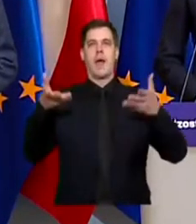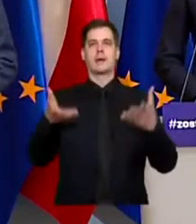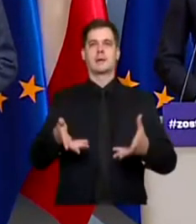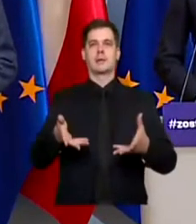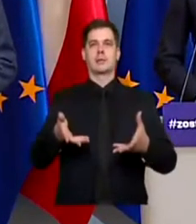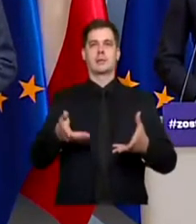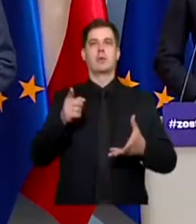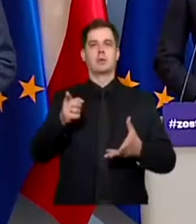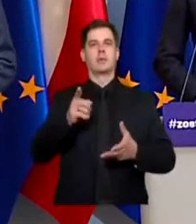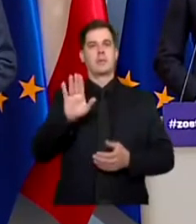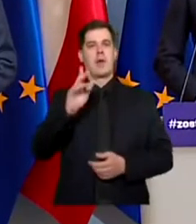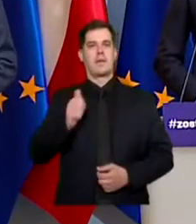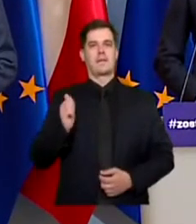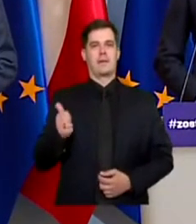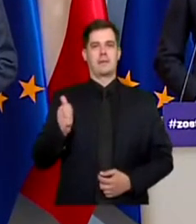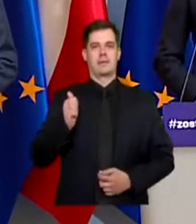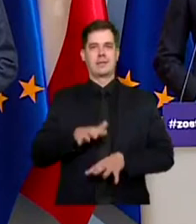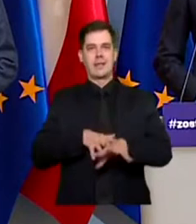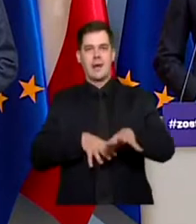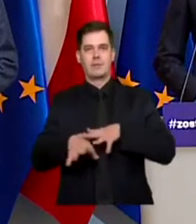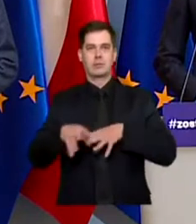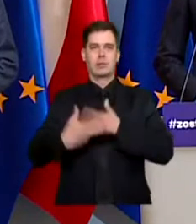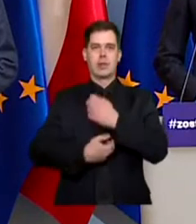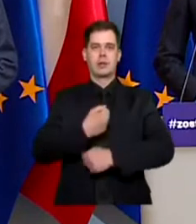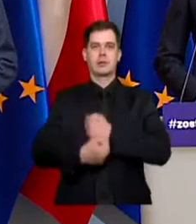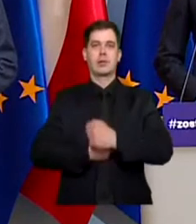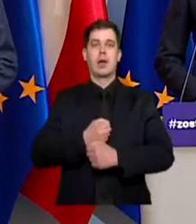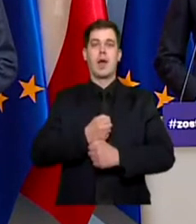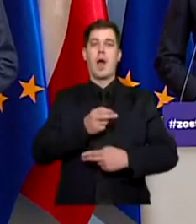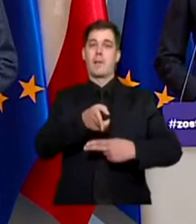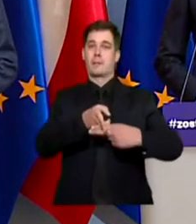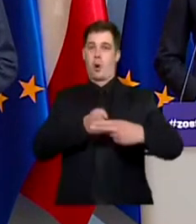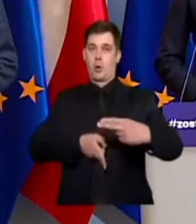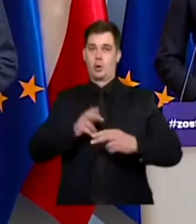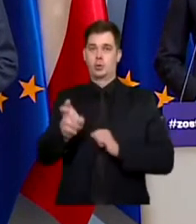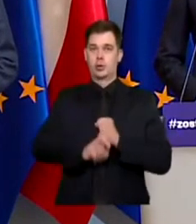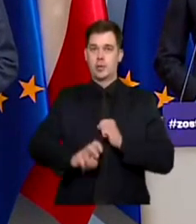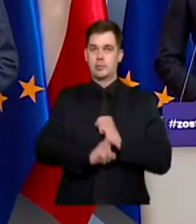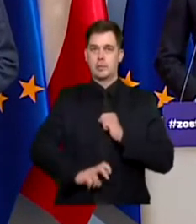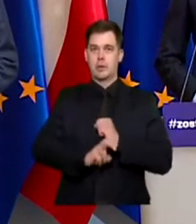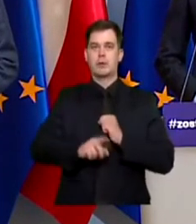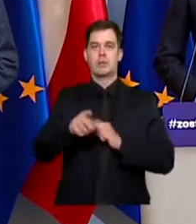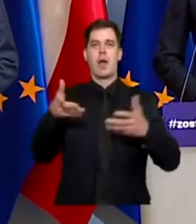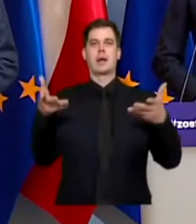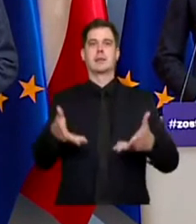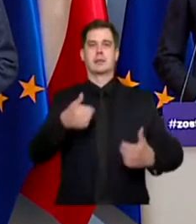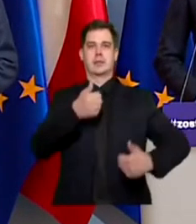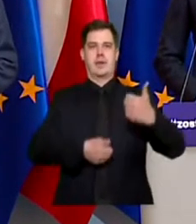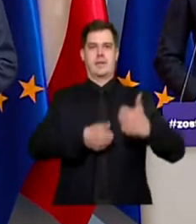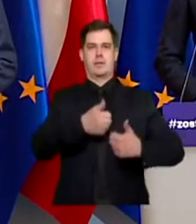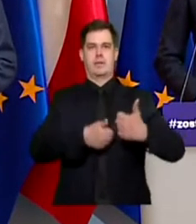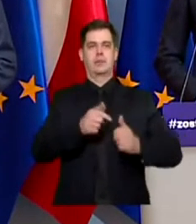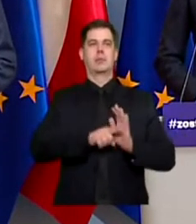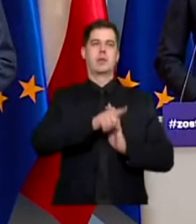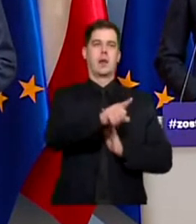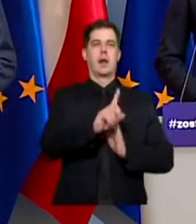egzaminy potwierdzające kwalifikacje zawodowe, a potem w połowie sierpnia egzaminy zawodowe dla uczniów